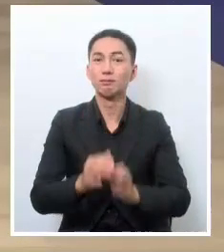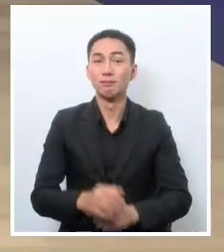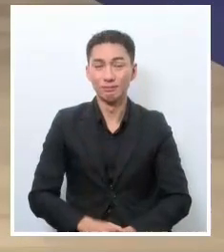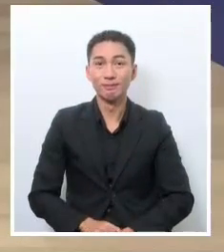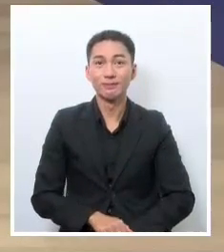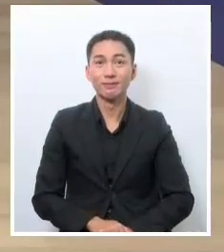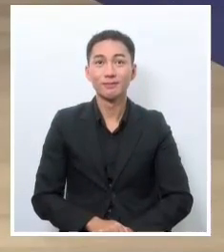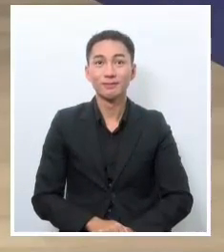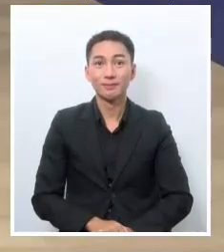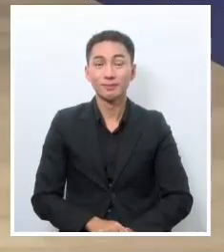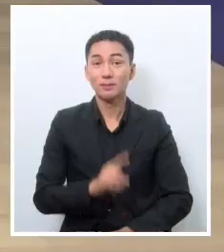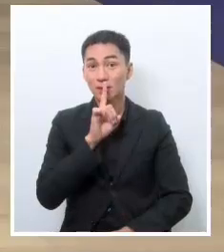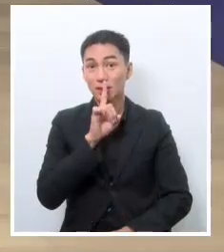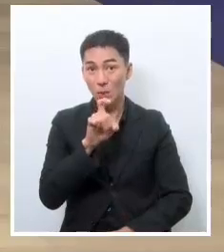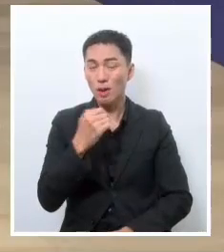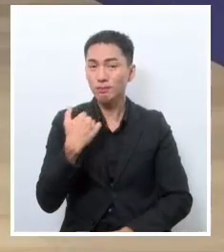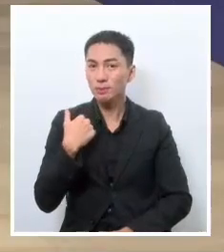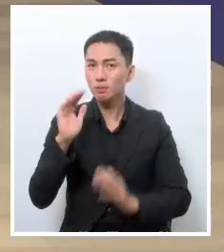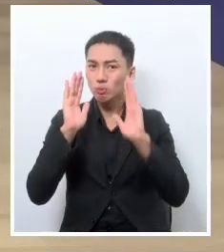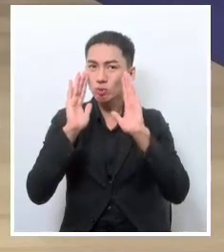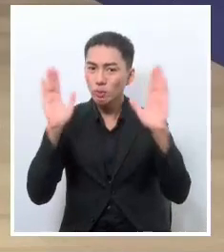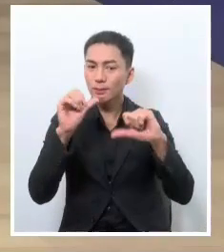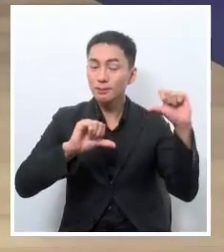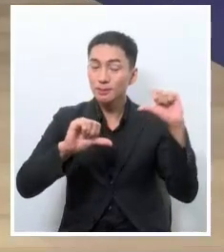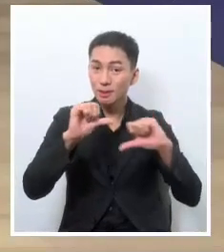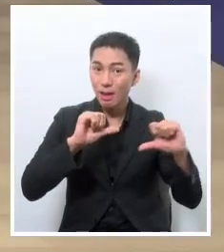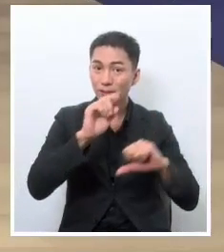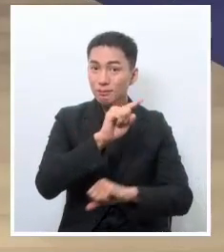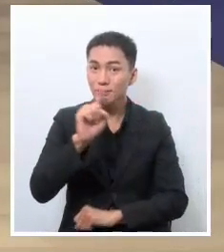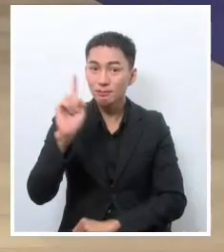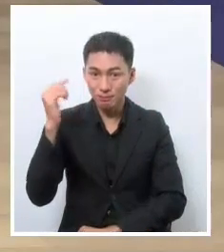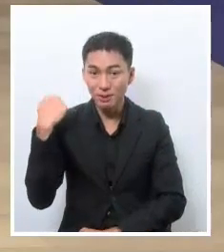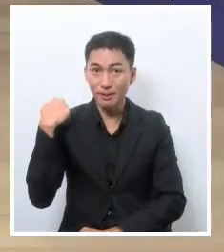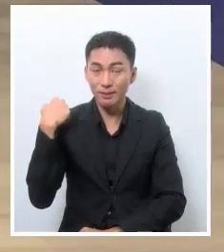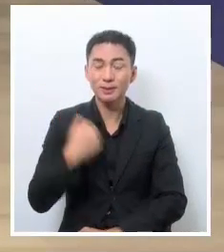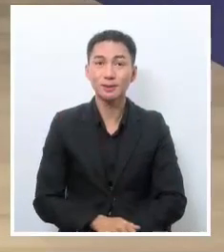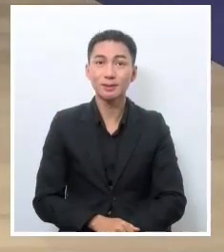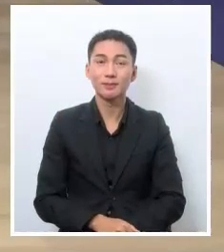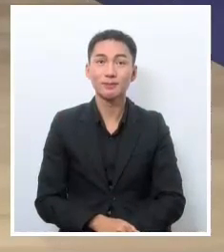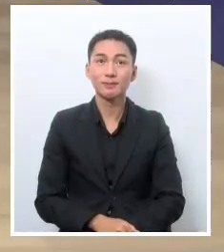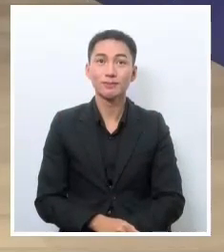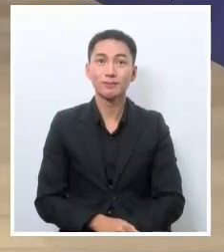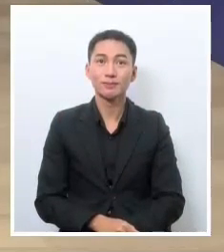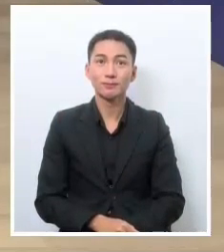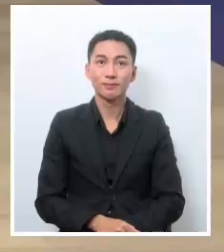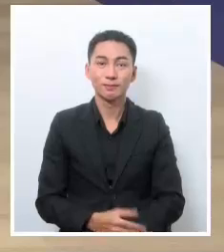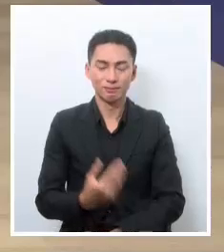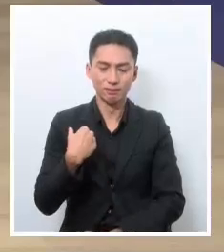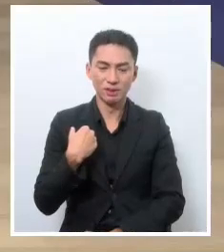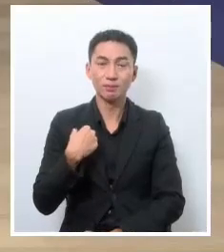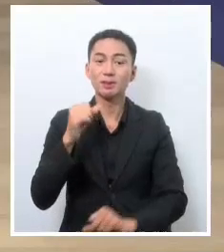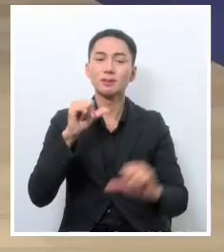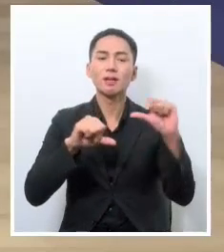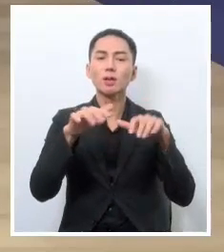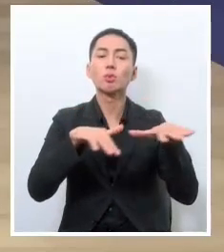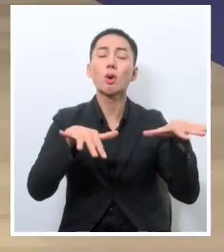น้องเคยผ่านเวทีแล้วก็มีประสบการณ์ในเรื่องของการแสดงมามากน้อยแค่ไหนจากเวทีไหนบ้างครับก็จะเป็นเวทีทั่ว